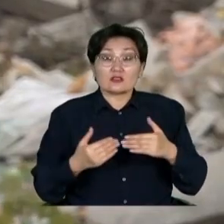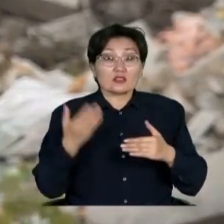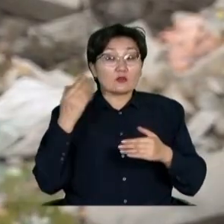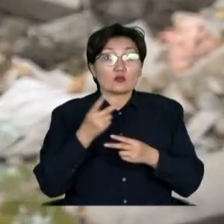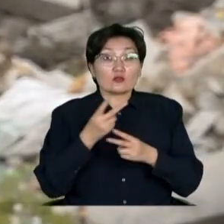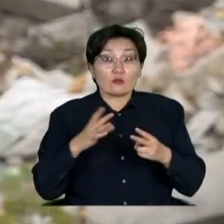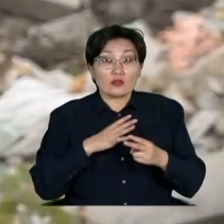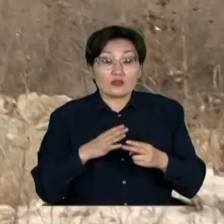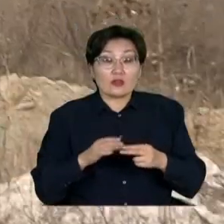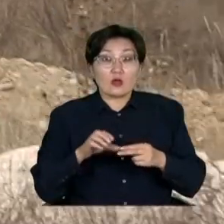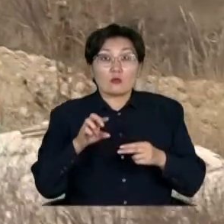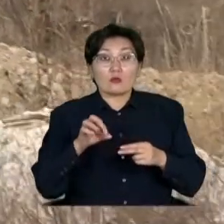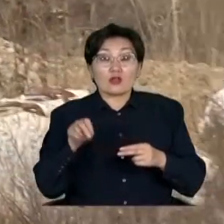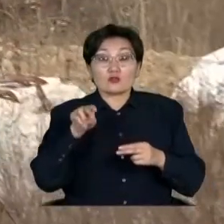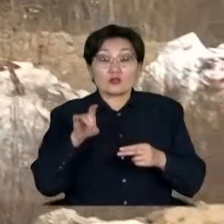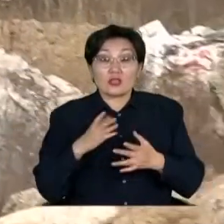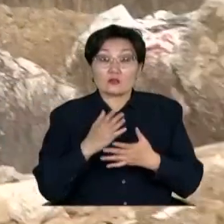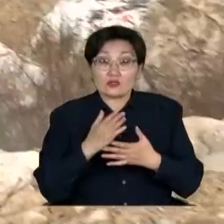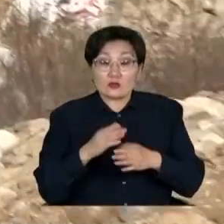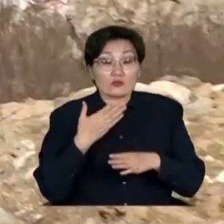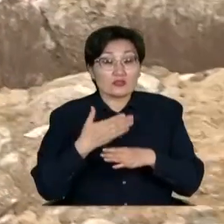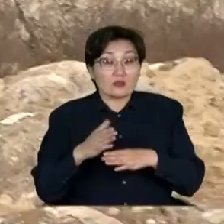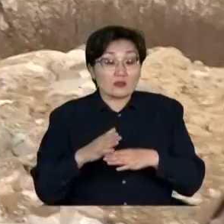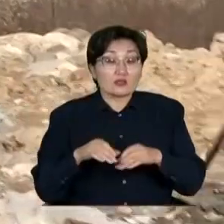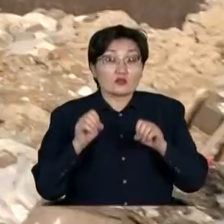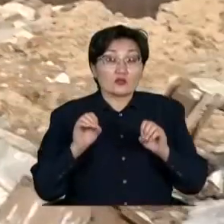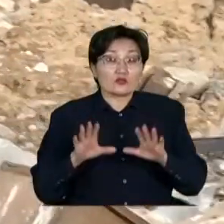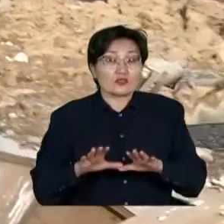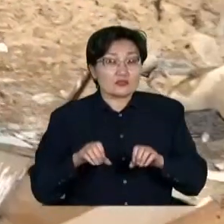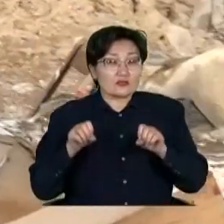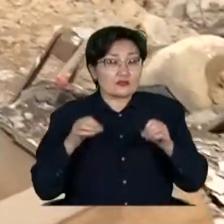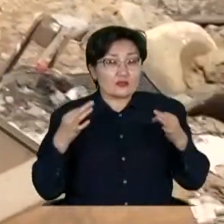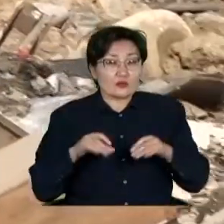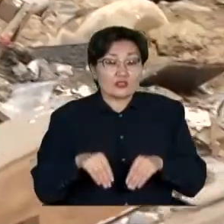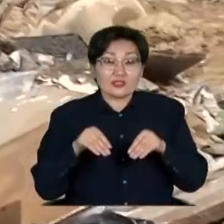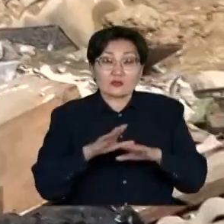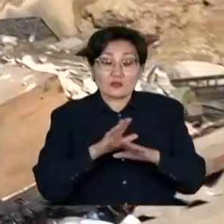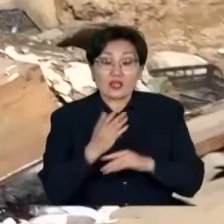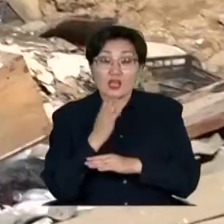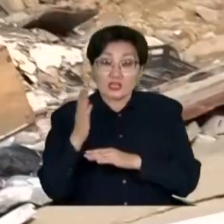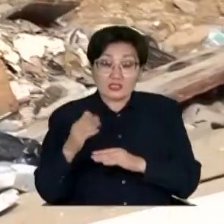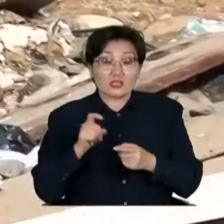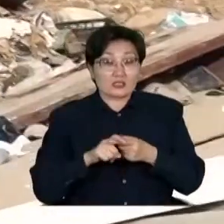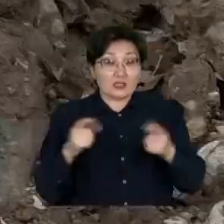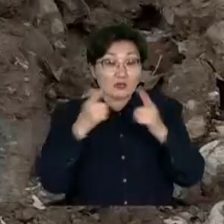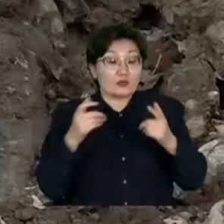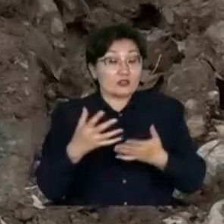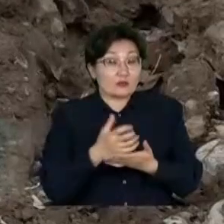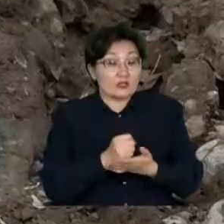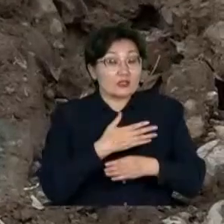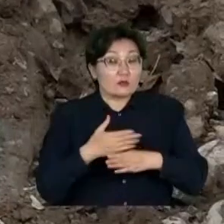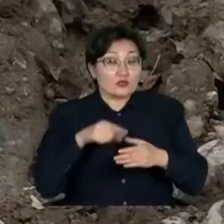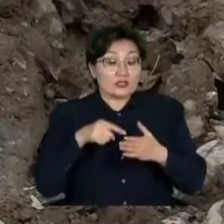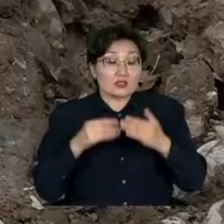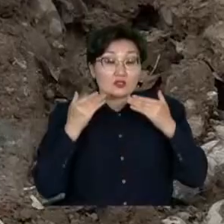тұрмыз, бордюрлар жатыр. Экопатруль бұдан бөлек дұрыс егілмеген және заңсыз кезілген ағаштарға қатысты деректерді де жинайды. Кейін